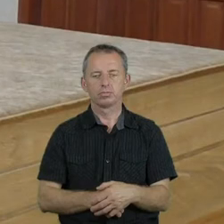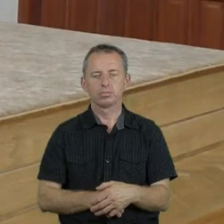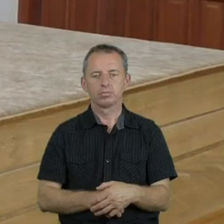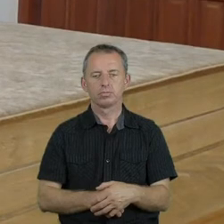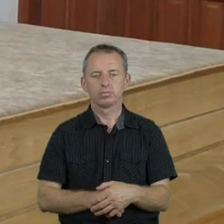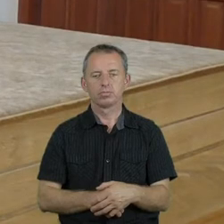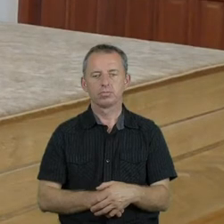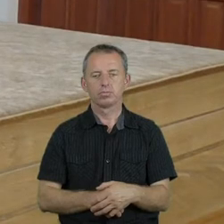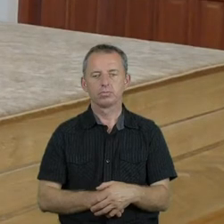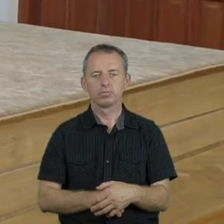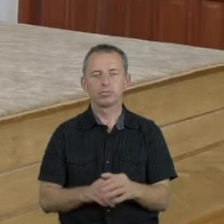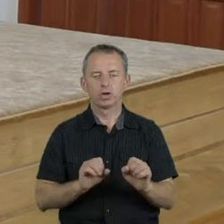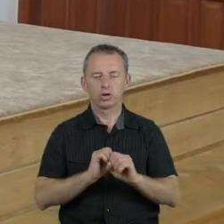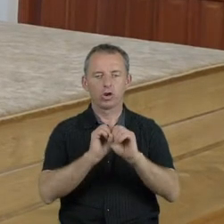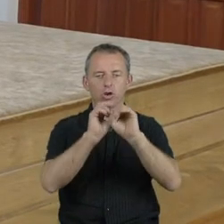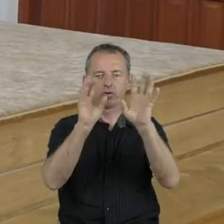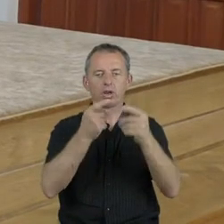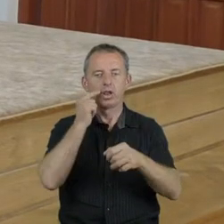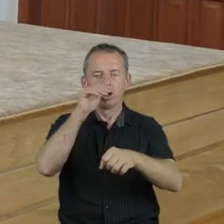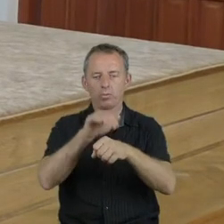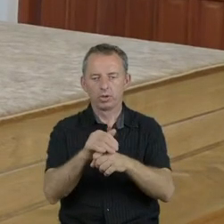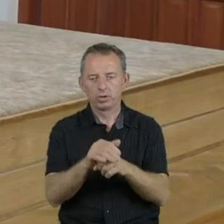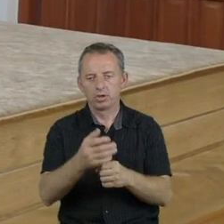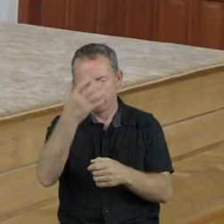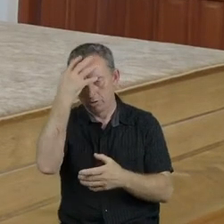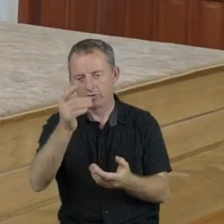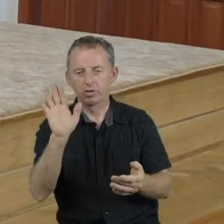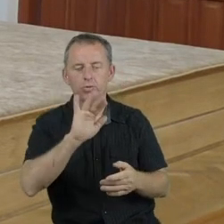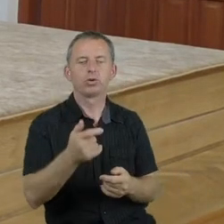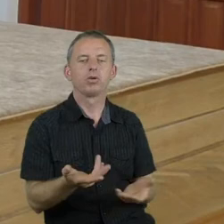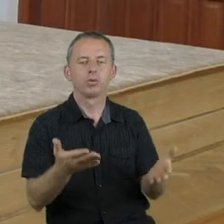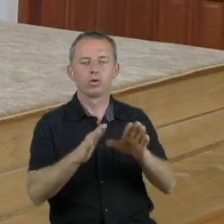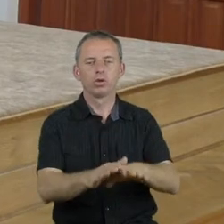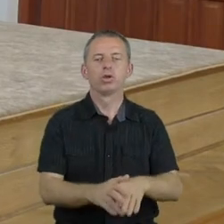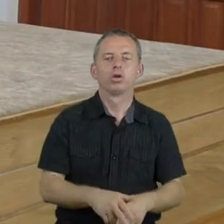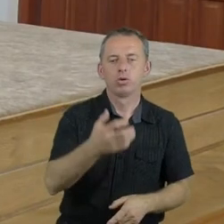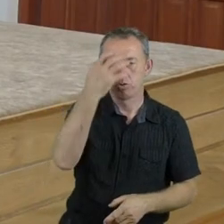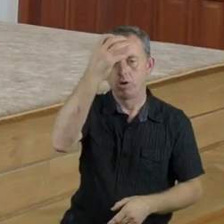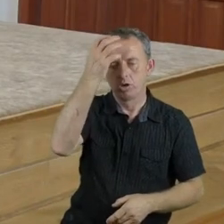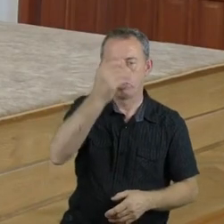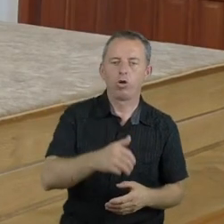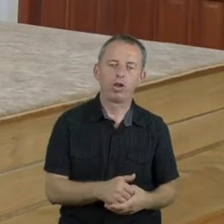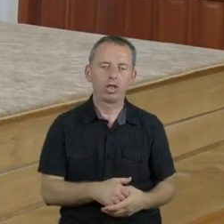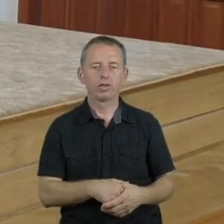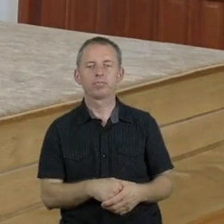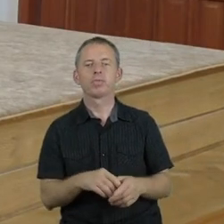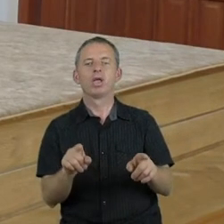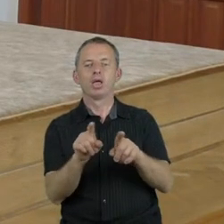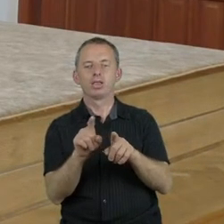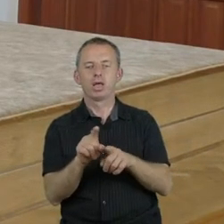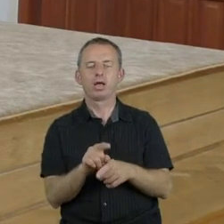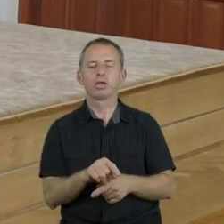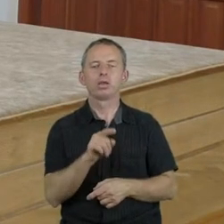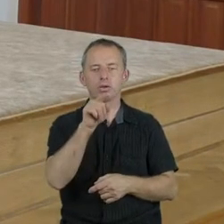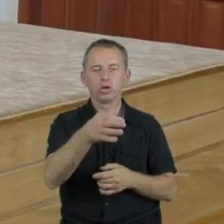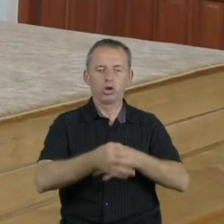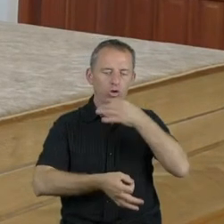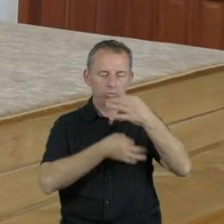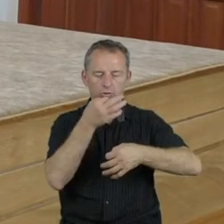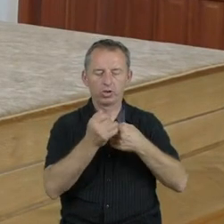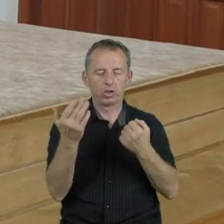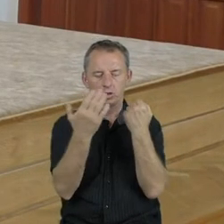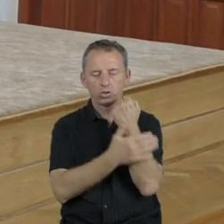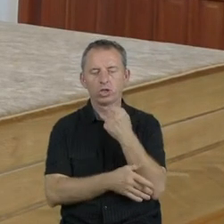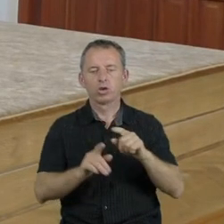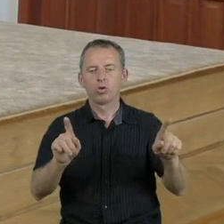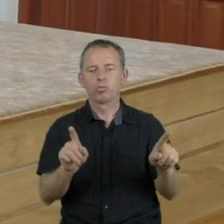Także rozświeciło się nad nami oblicze królewskie dzisiaj, Króla Królów. Także o nim też zaśpiewamy ostatnią pieśń